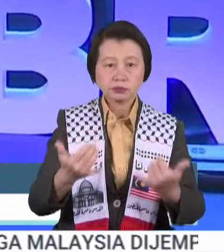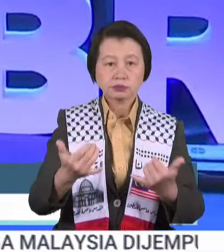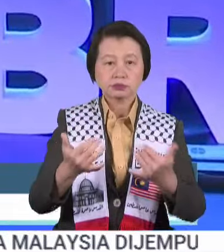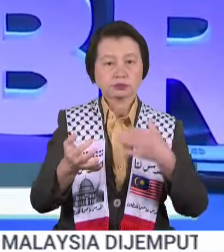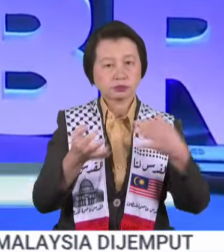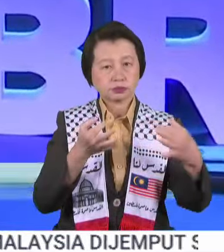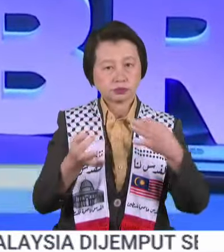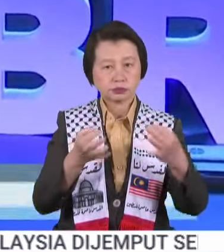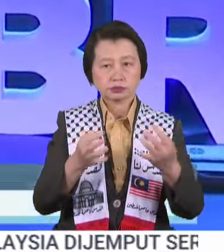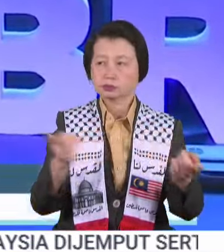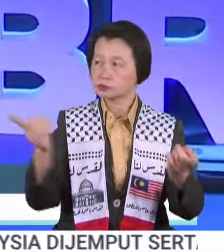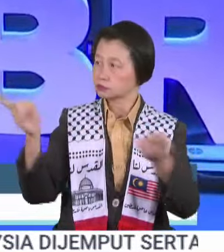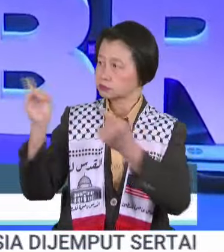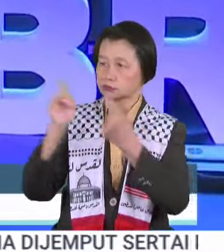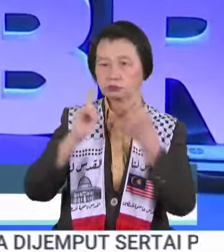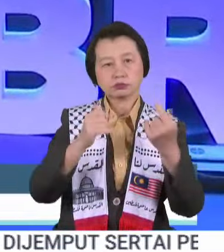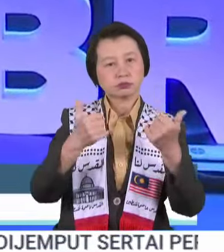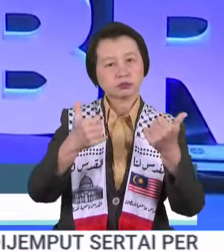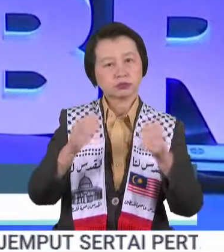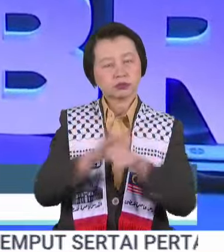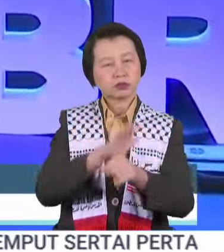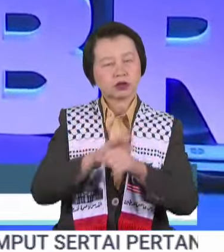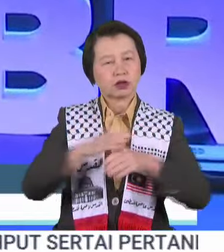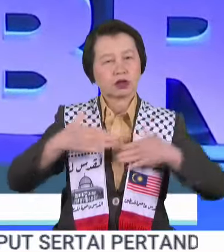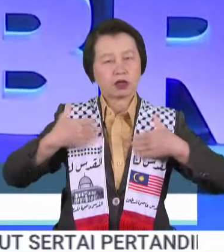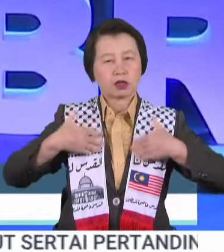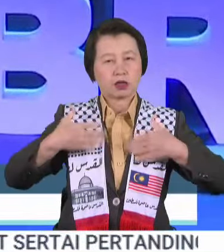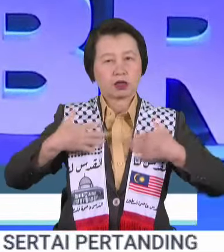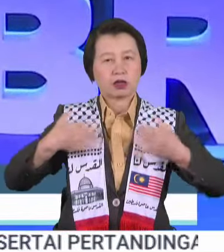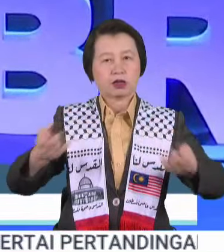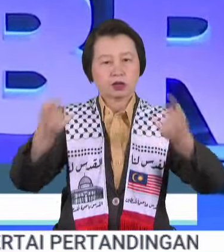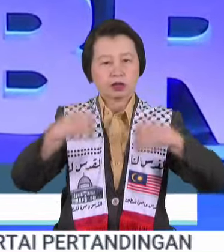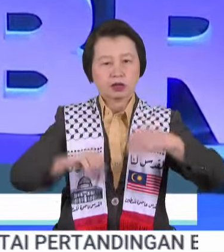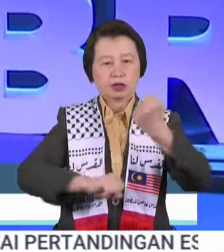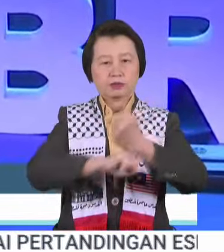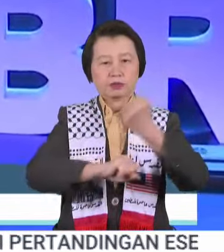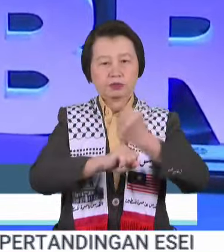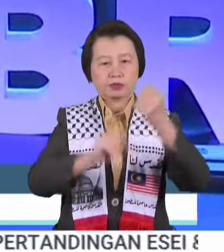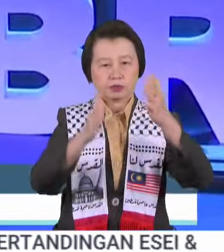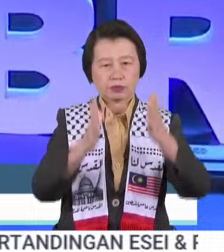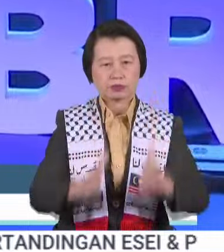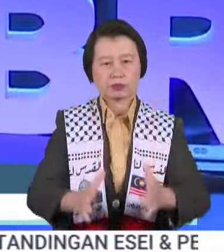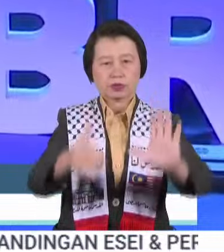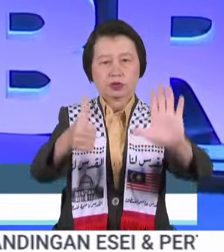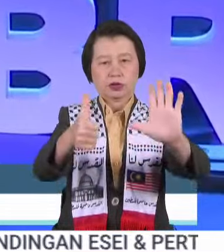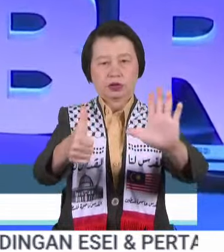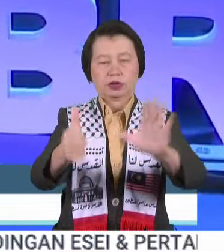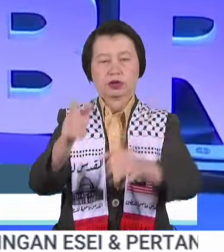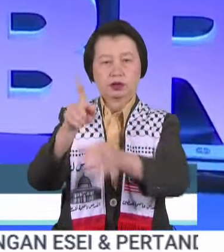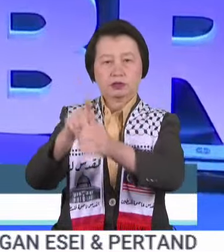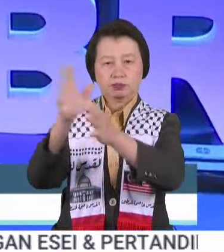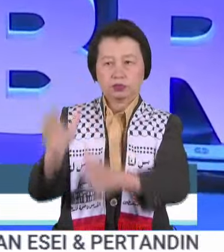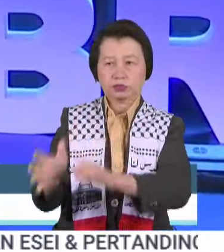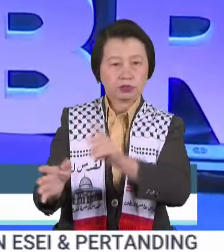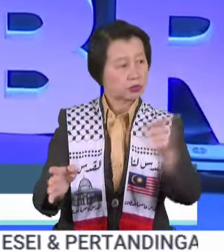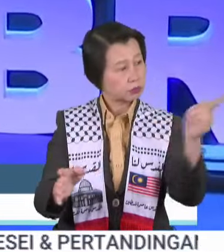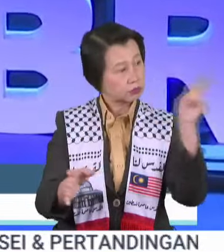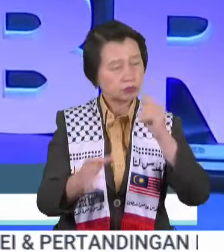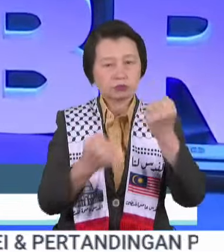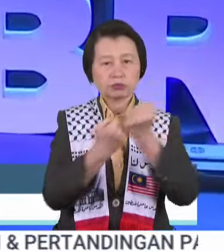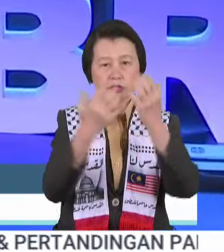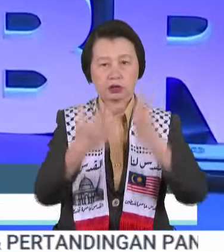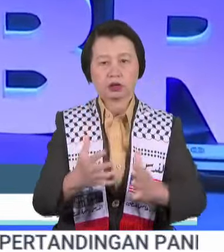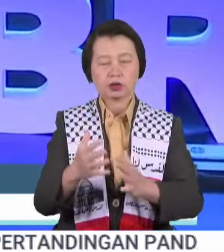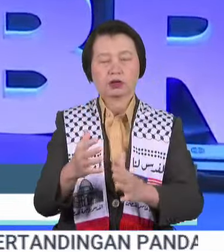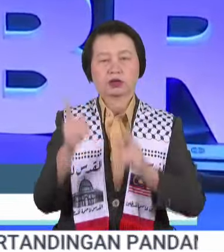sini, suasananya cukup-cukup meriah dengan kehadiran penyokong daripada ke-6 peserta akhir